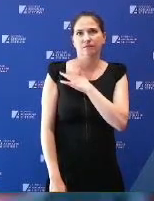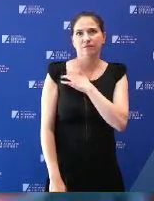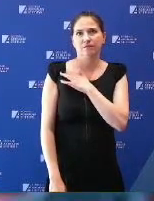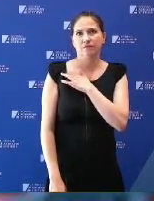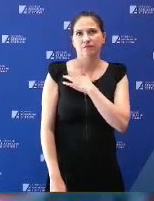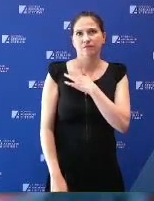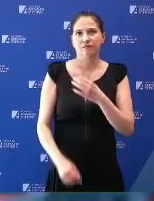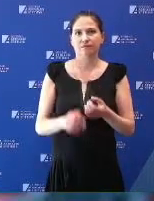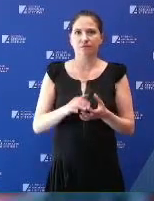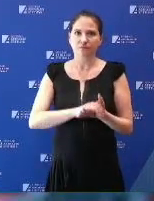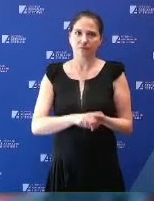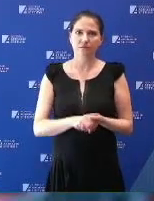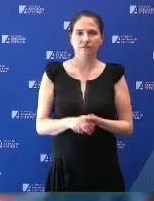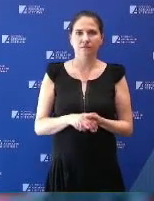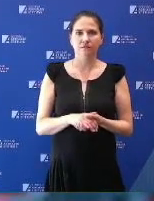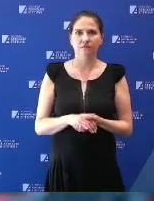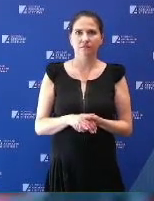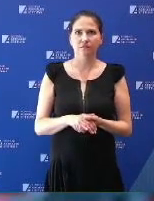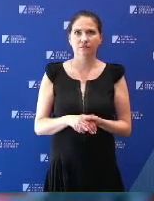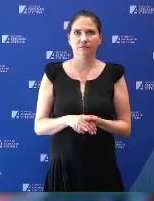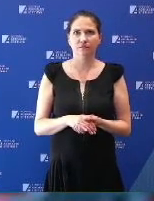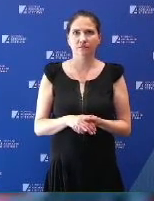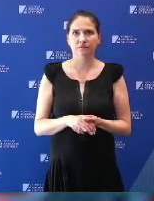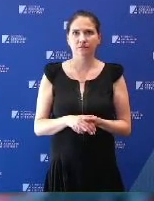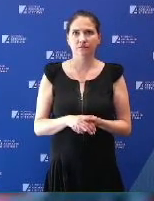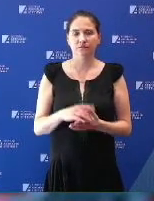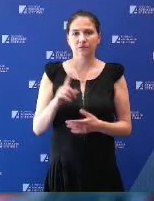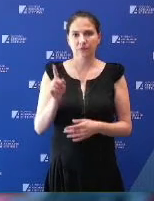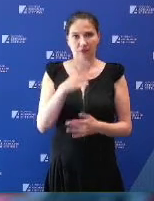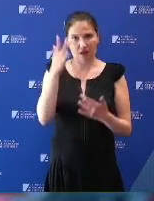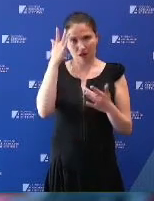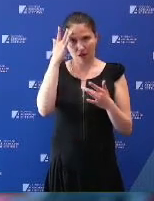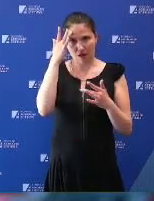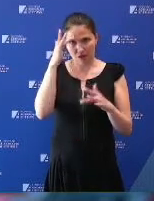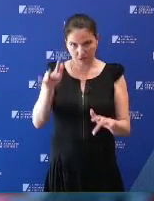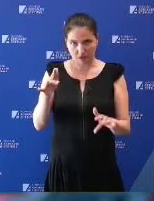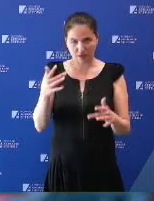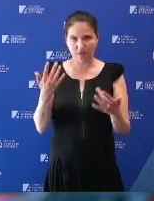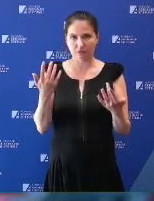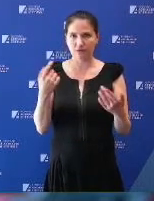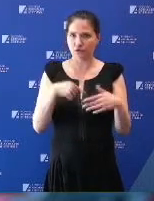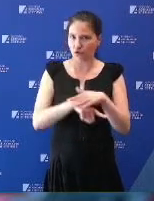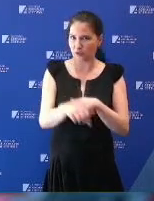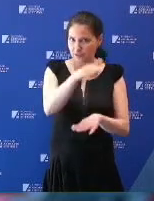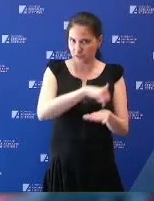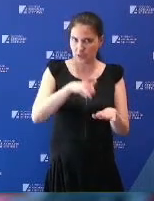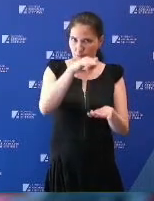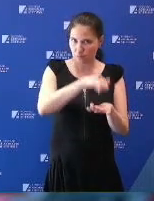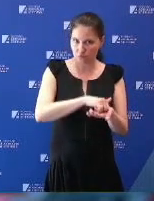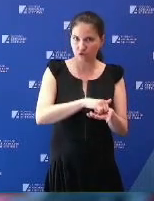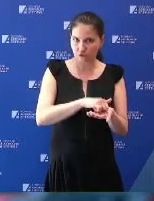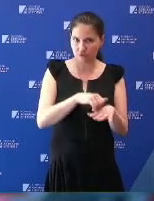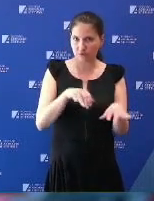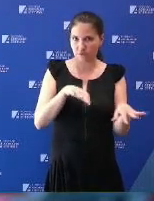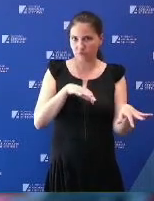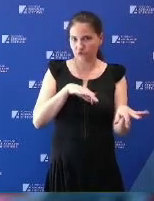Wir sind tatsächlich anerkannt von der Singapur-Strategie. Und